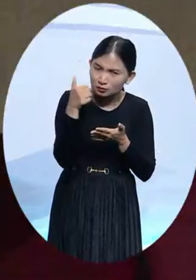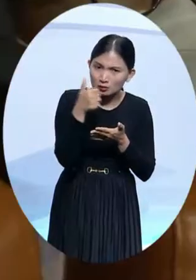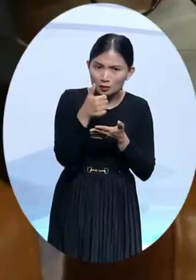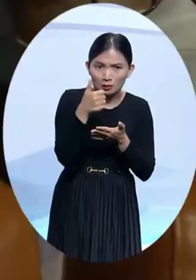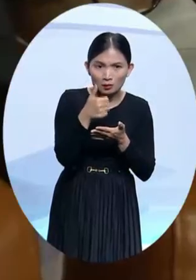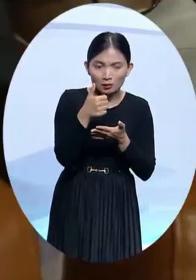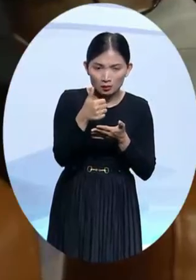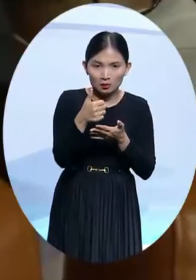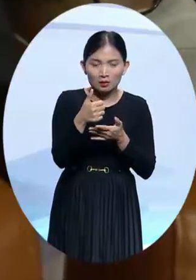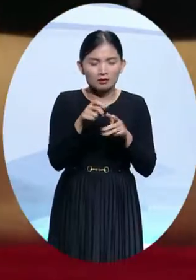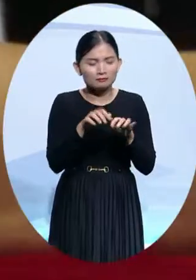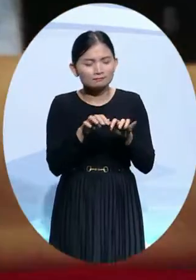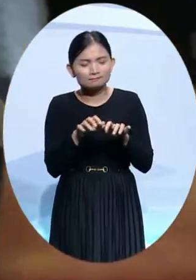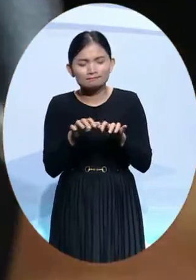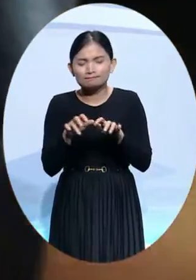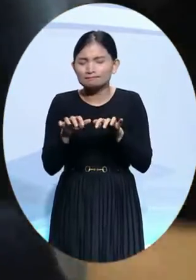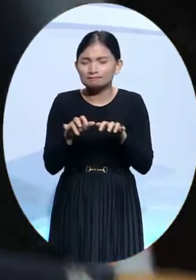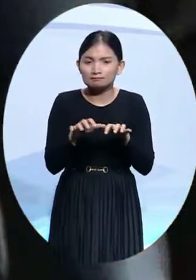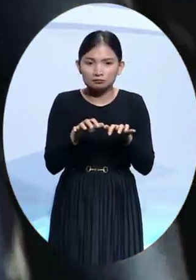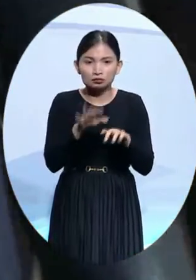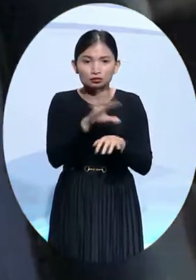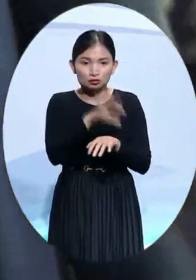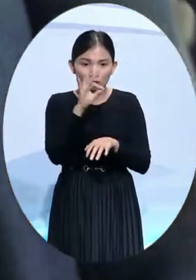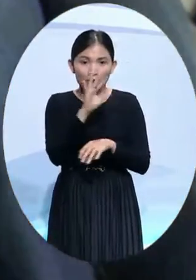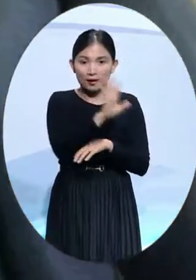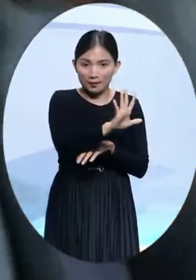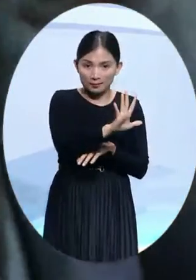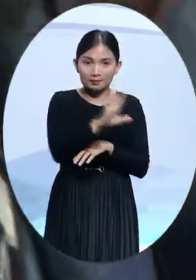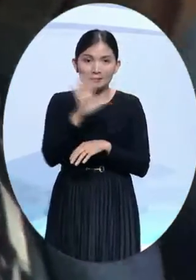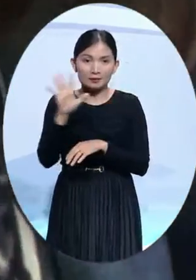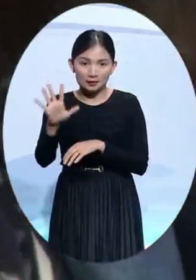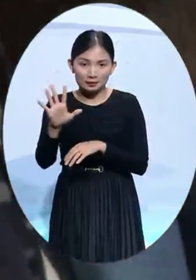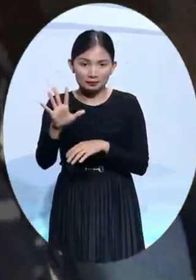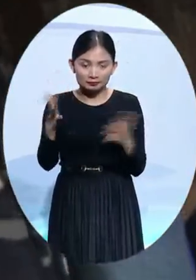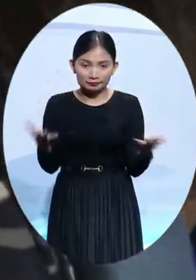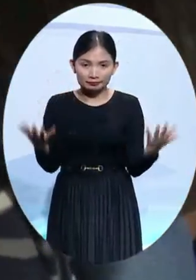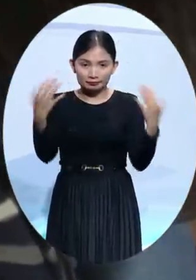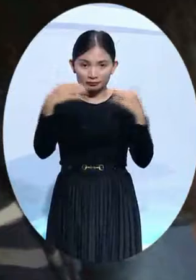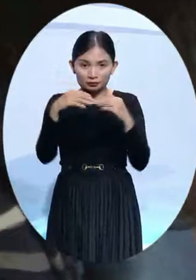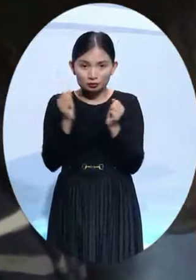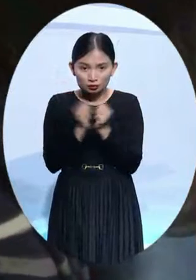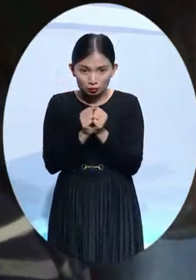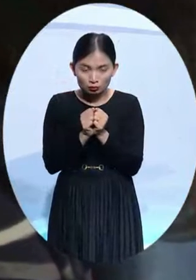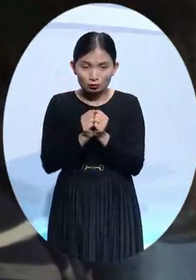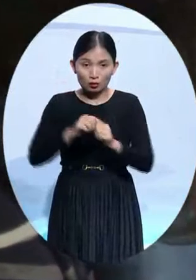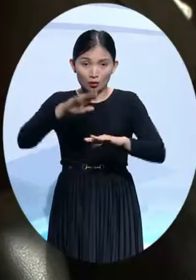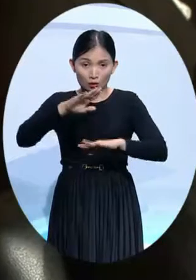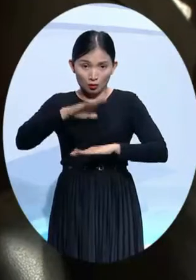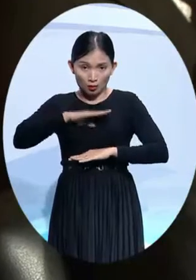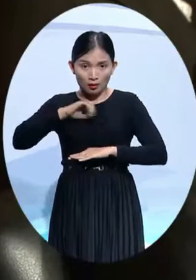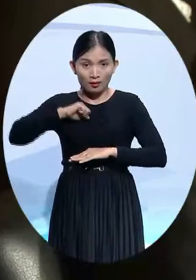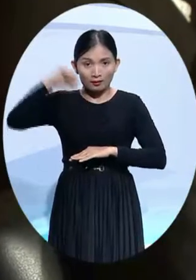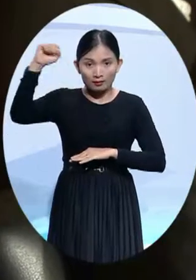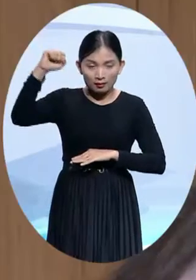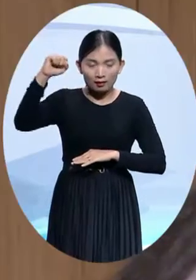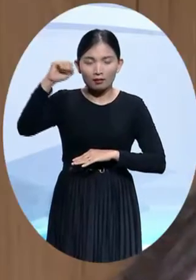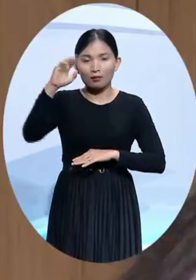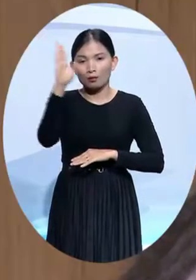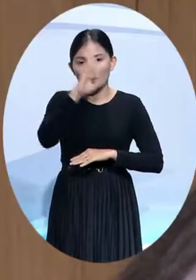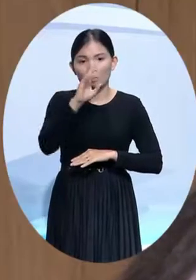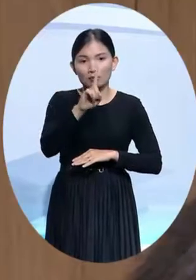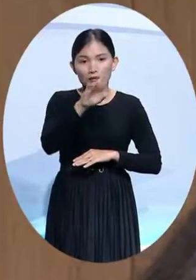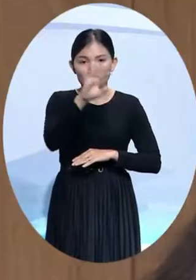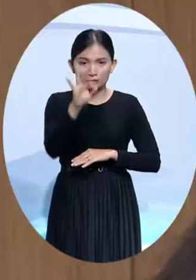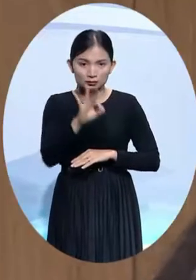ra 5 thí sinh xuất sắc nhất ở mỗi bảng để tranh tài tại vòng chung kết với tổng giải thưởng lên đến 1 tỷ đồng. SIU Piano